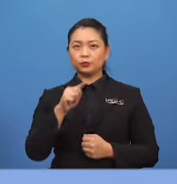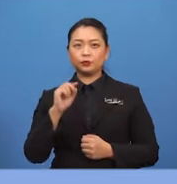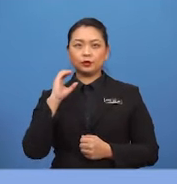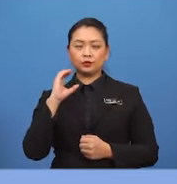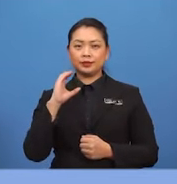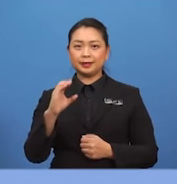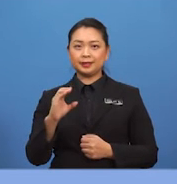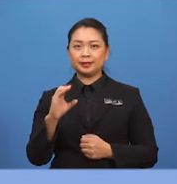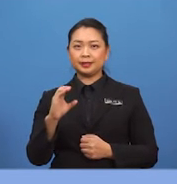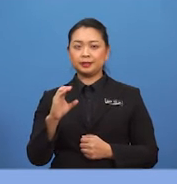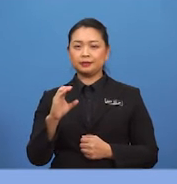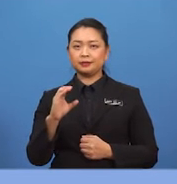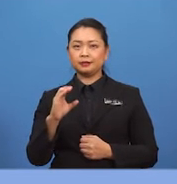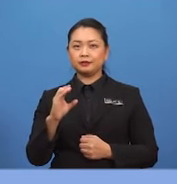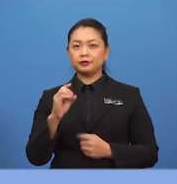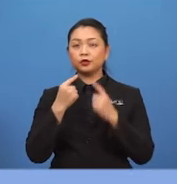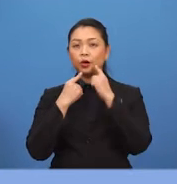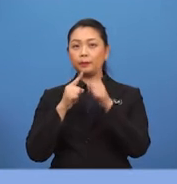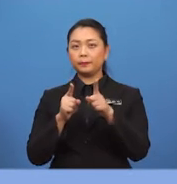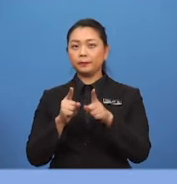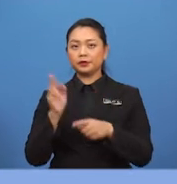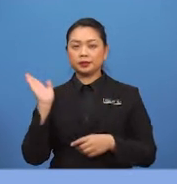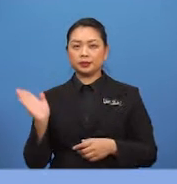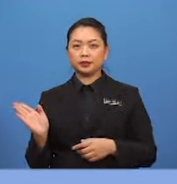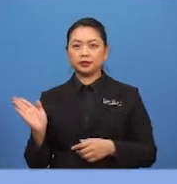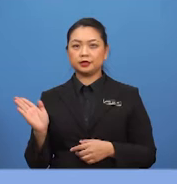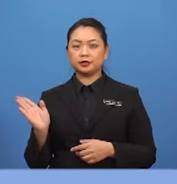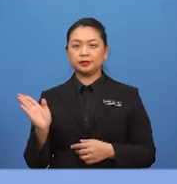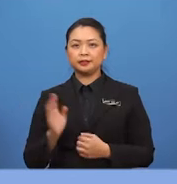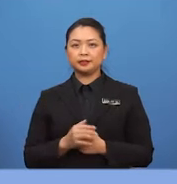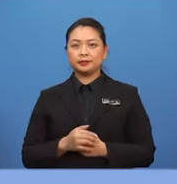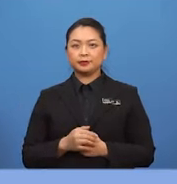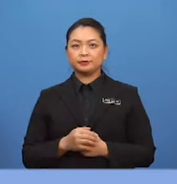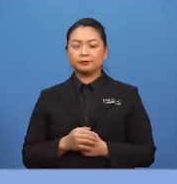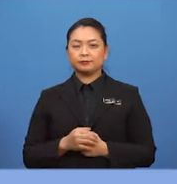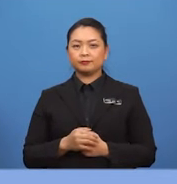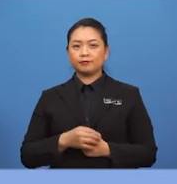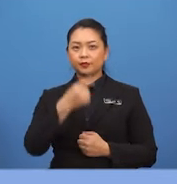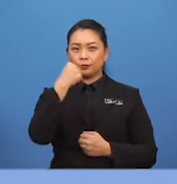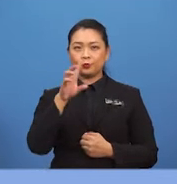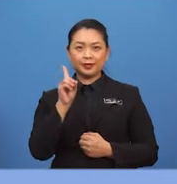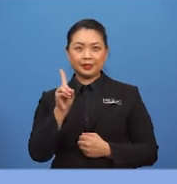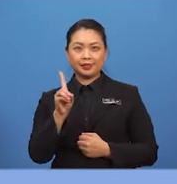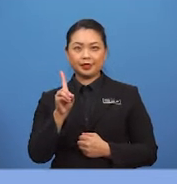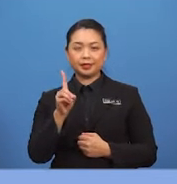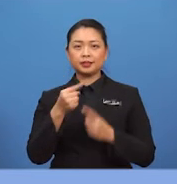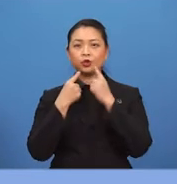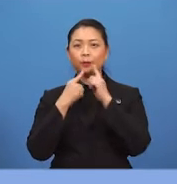Seterusnya, polistirena. Monomernya adalah stirena. Dan polimer